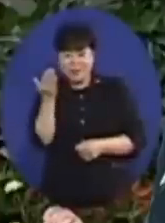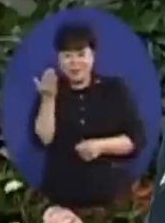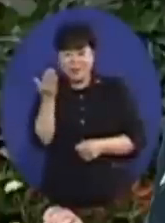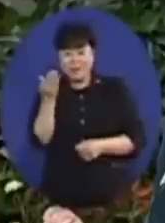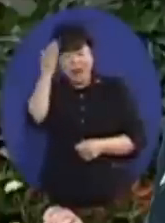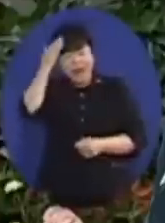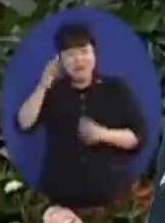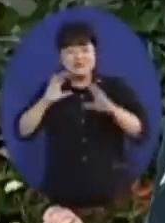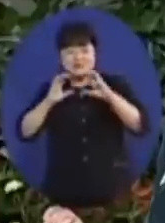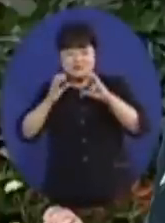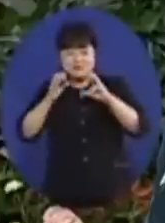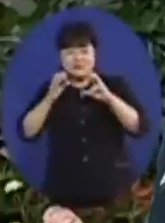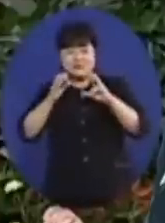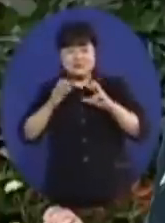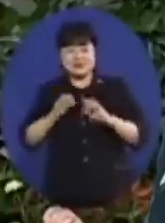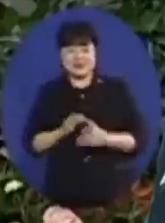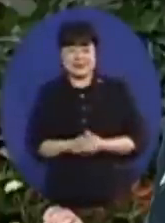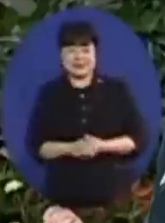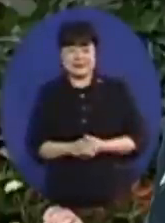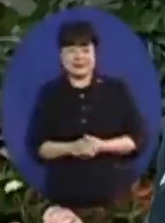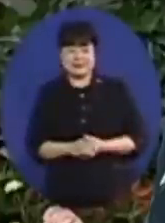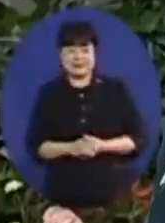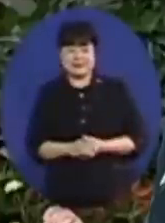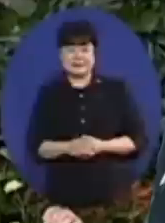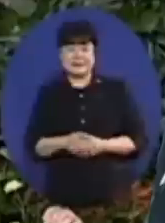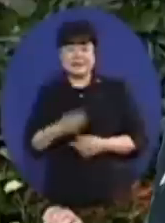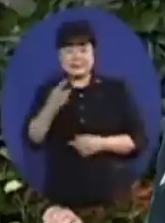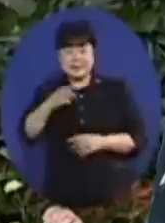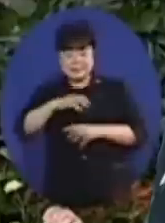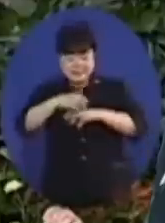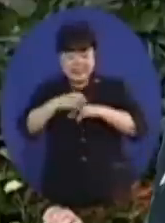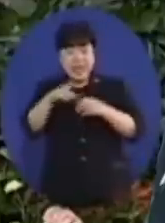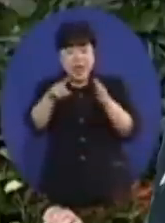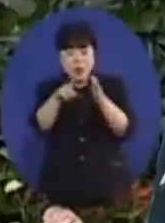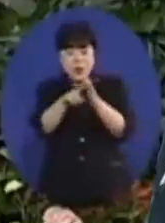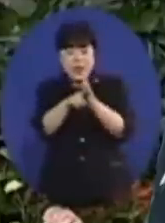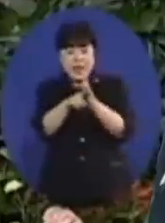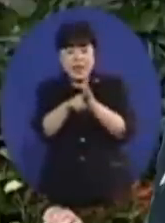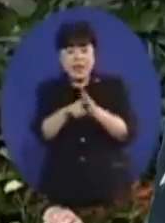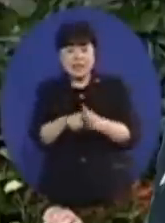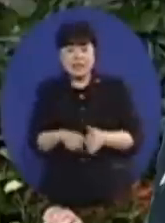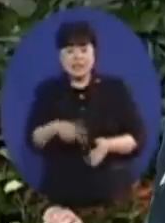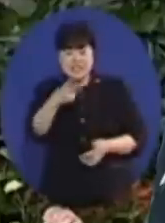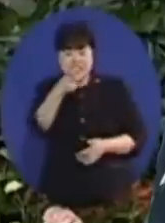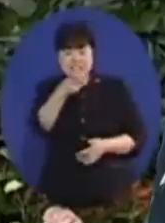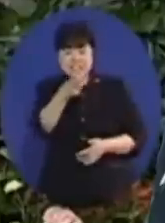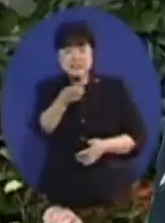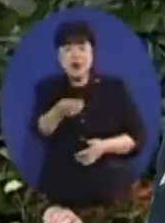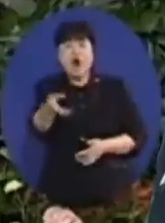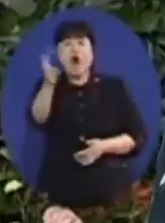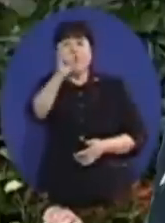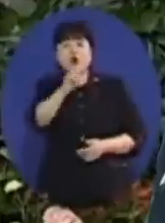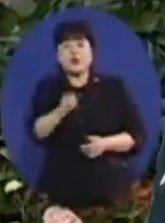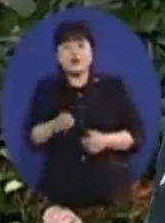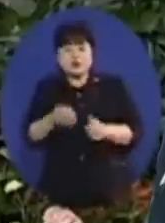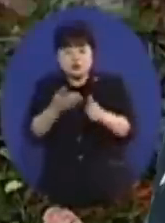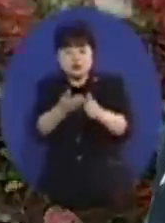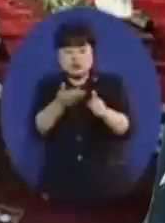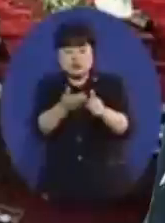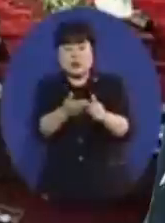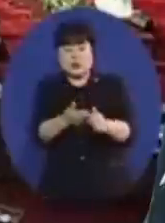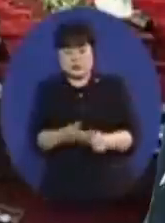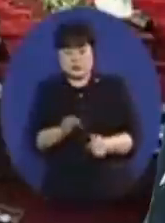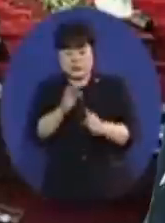이제는 한국과 북한채 3세계를 위해 연간 20억원을 지원하는 자선